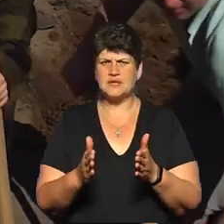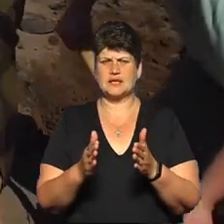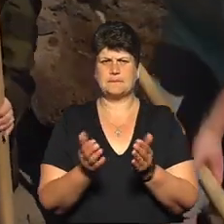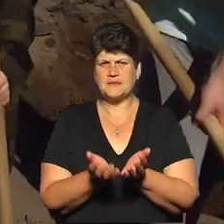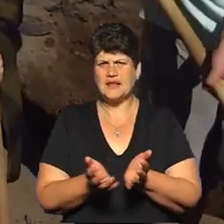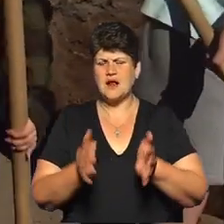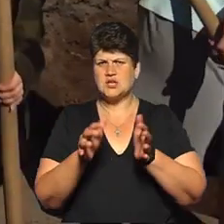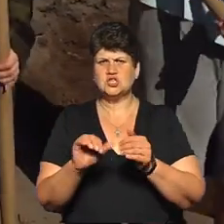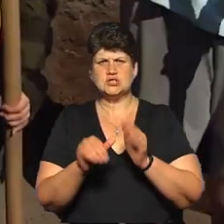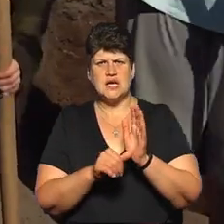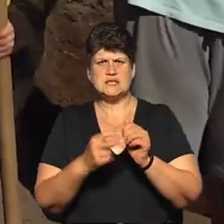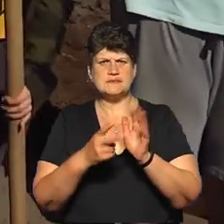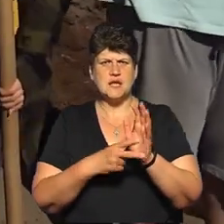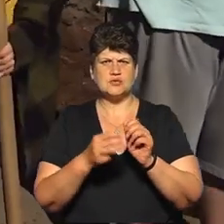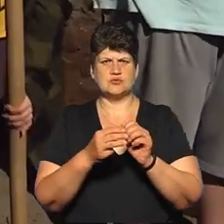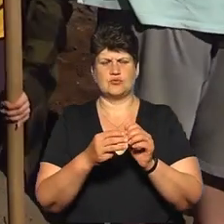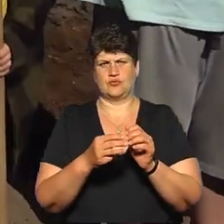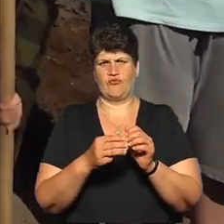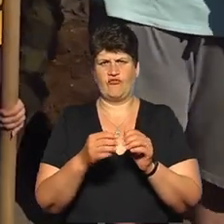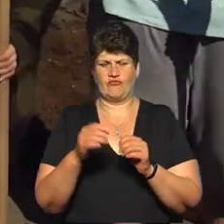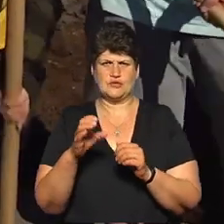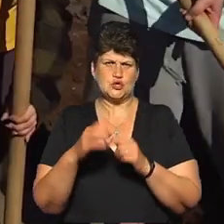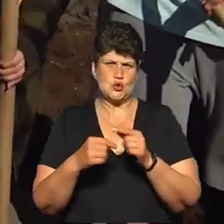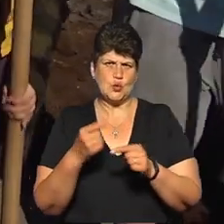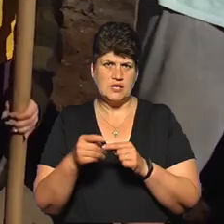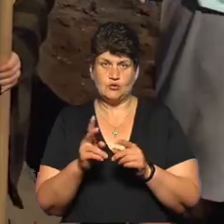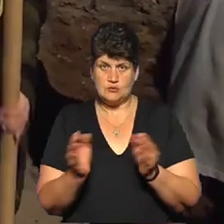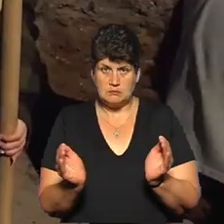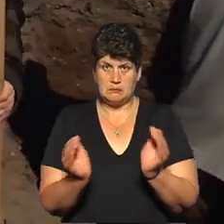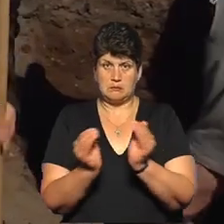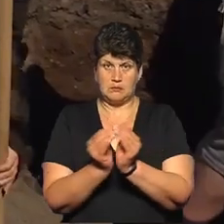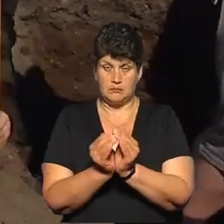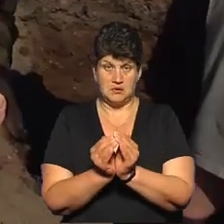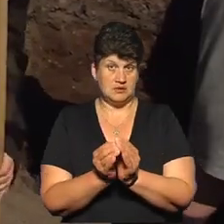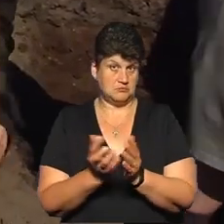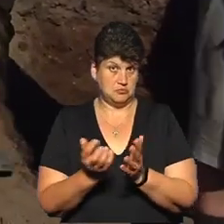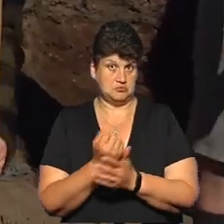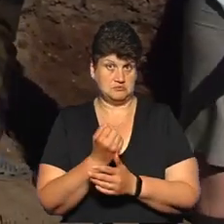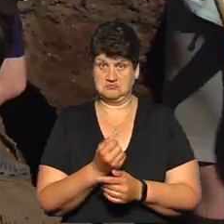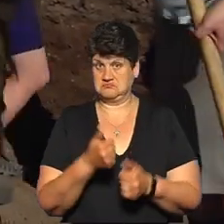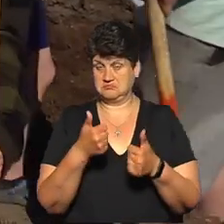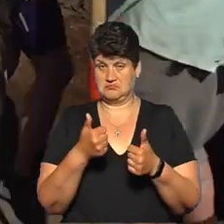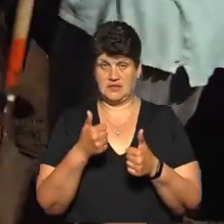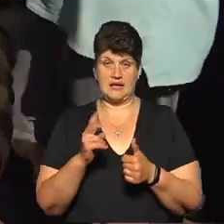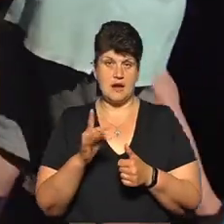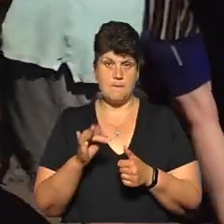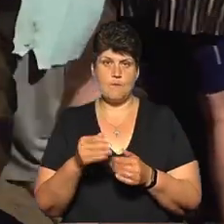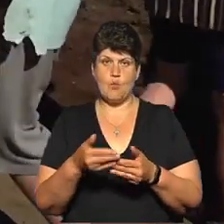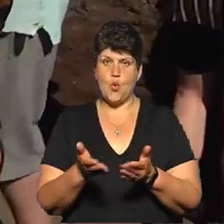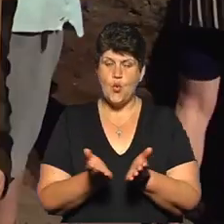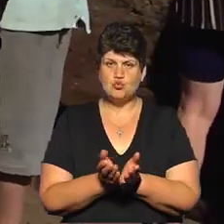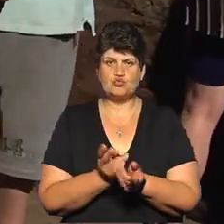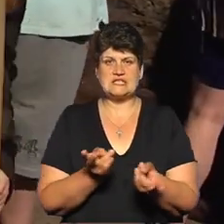18-го століття. Деякі уламки вдається скласти докупи і виходить дуже гарна кераміка. Посуд, залишки тарілок.